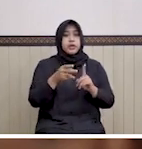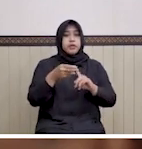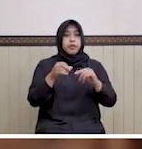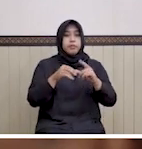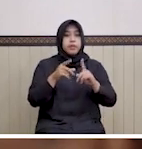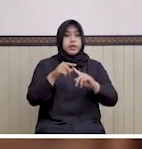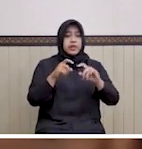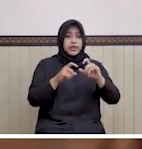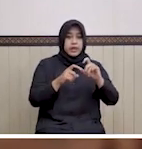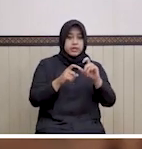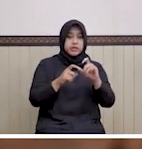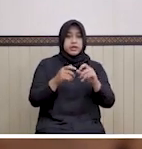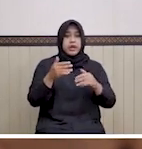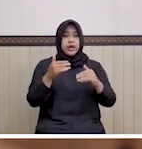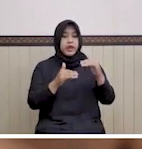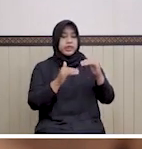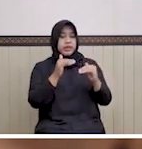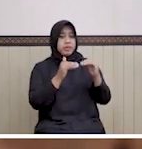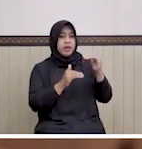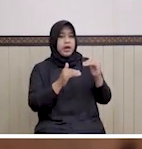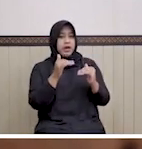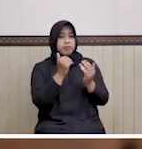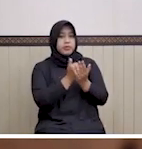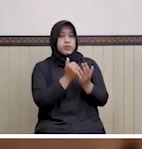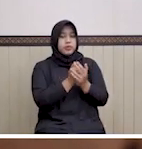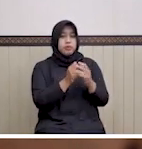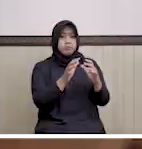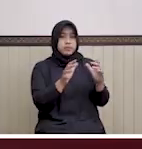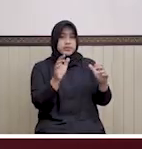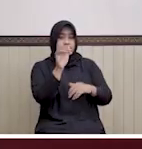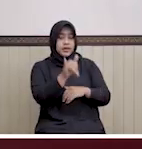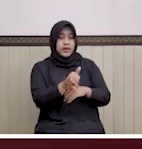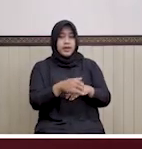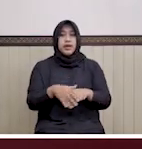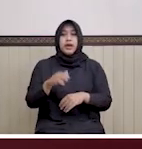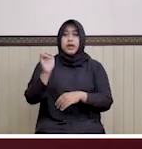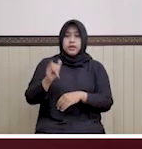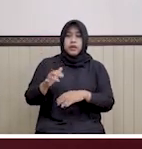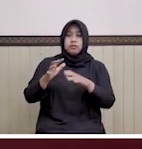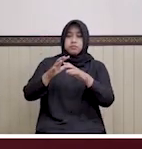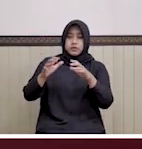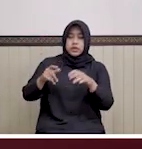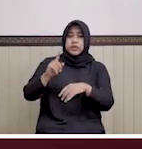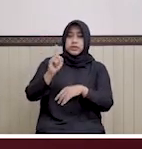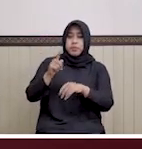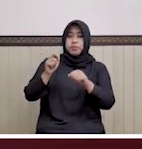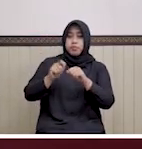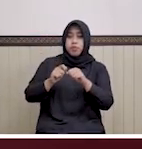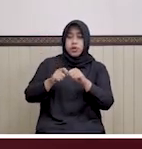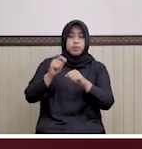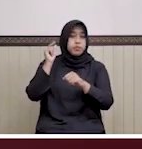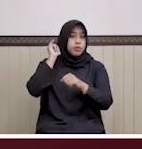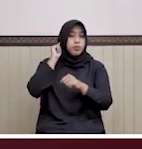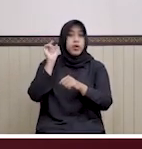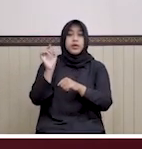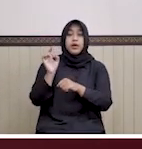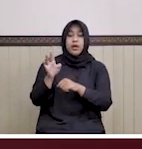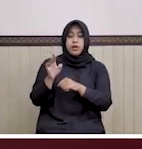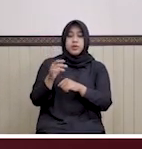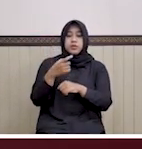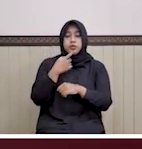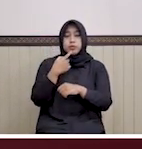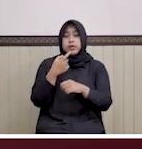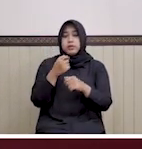teman-teman difabilitas ketimpangan itu jadi sangat besar sekali besar karena bagi perempuan yang lain mungkin hanya